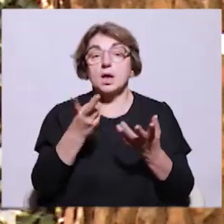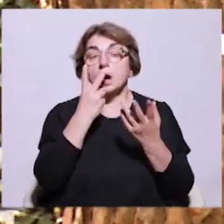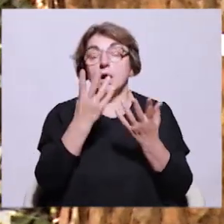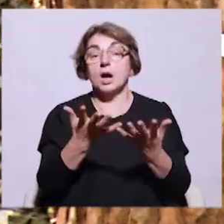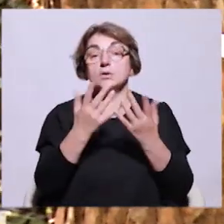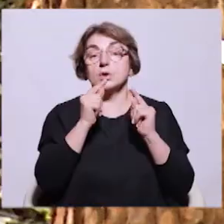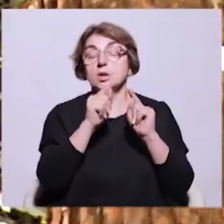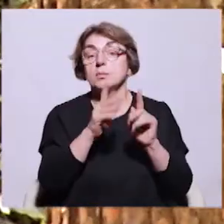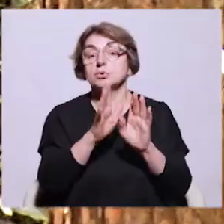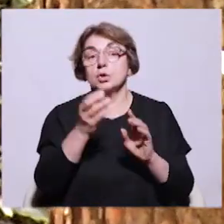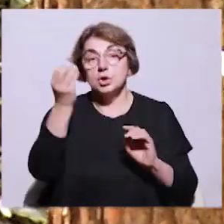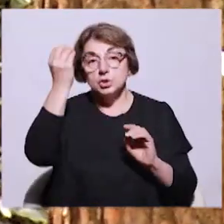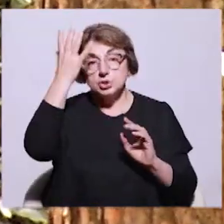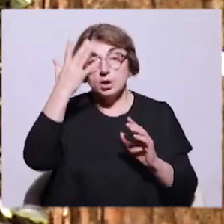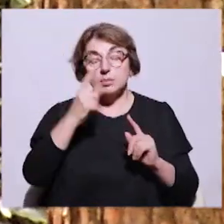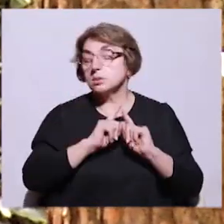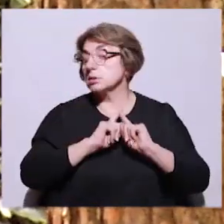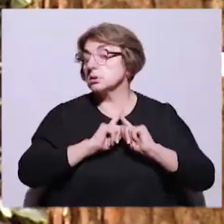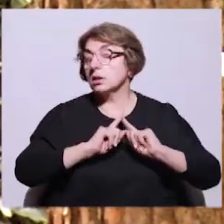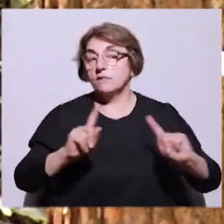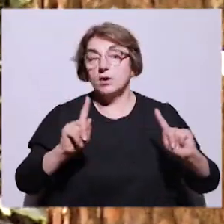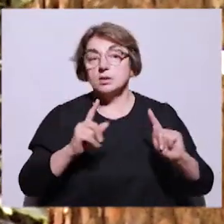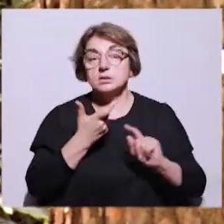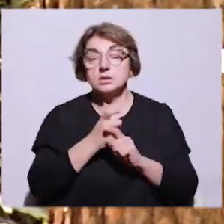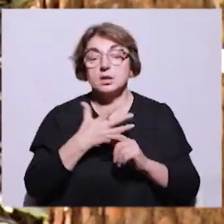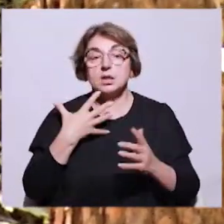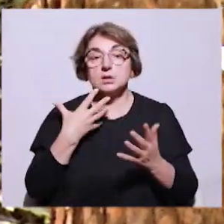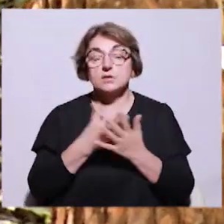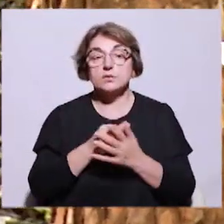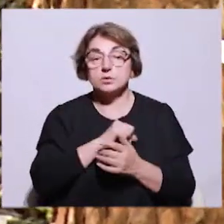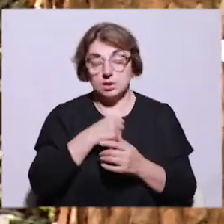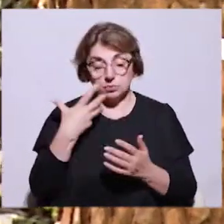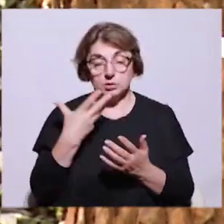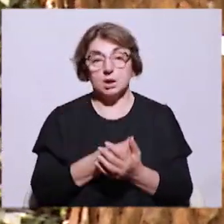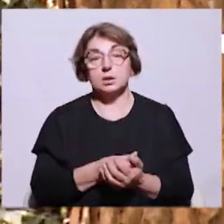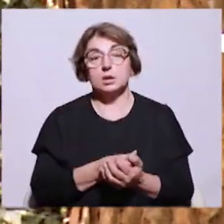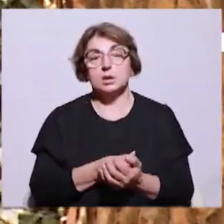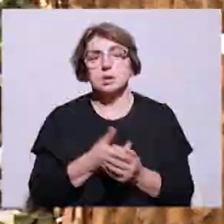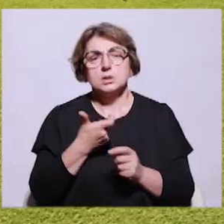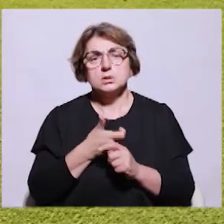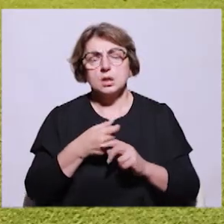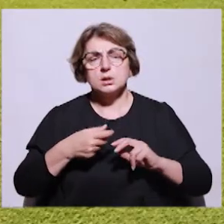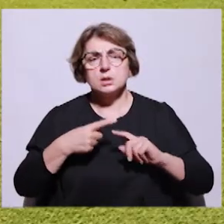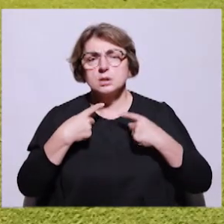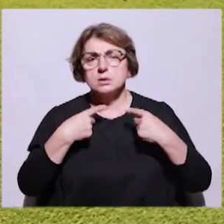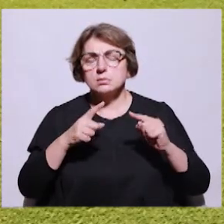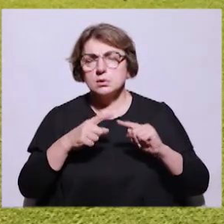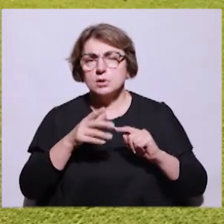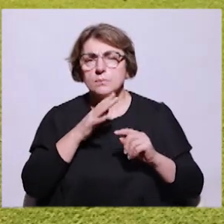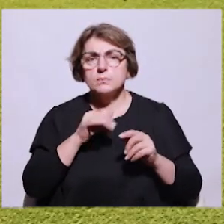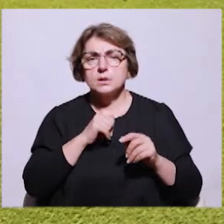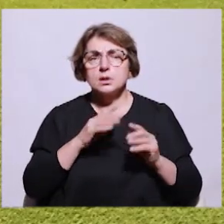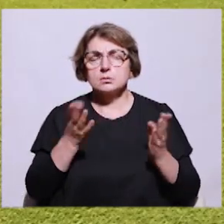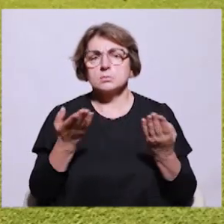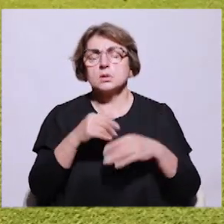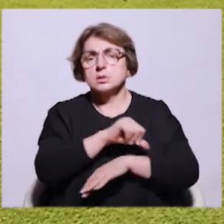აჩვენებდა იმას, რომ იაპონია არის განსხვავებული და ძალიან თვითმყოფადი. ძალიან რადიკალურ ზომებს მიმართეს,